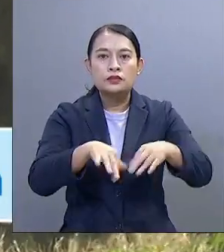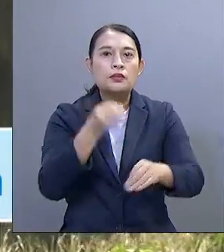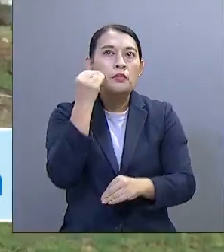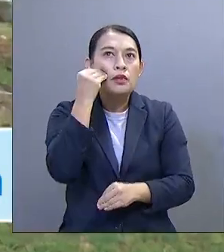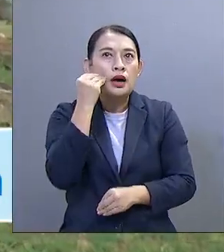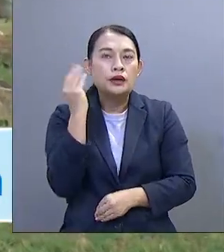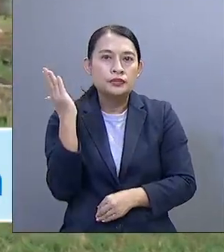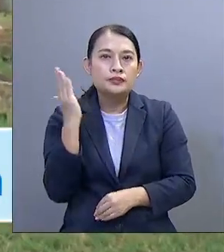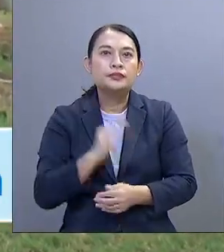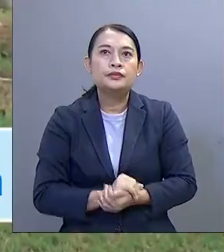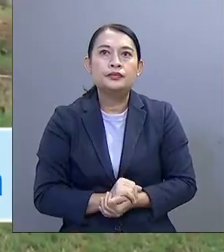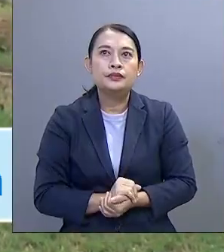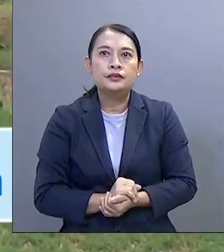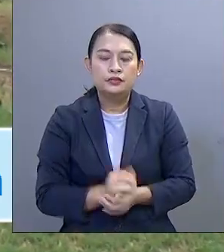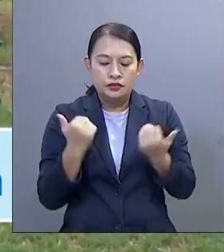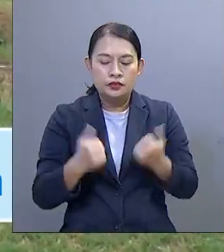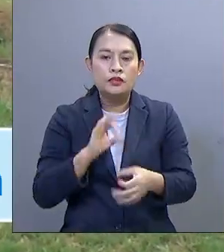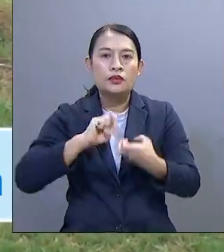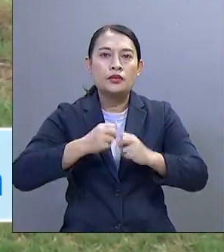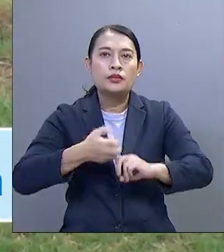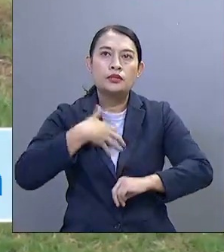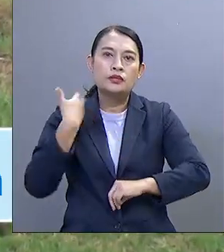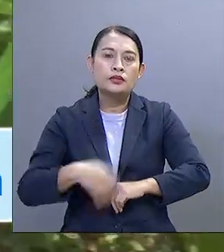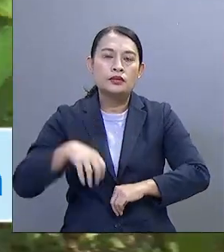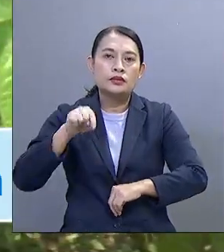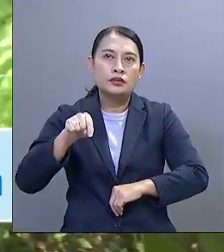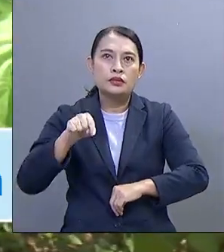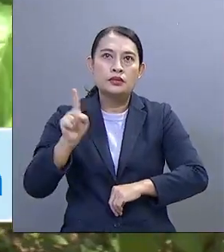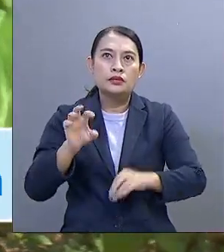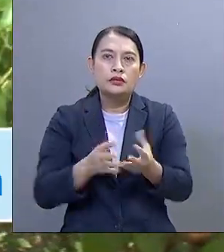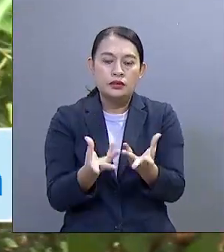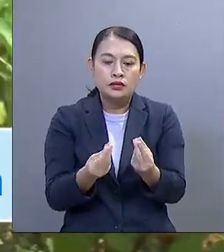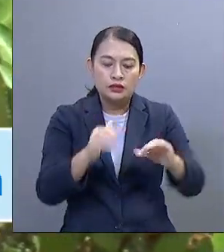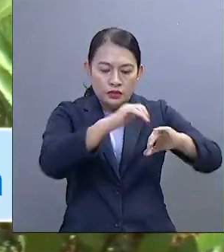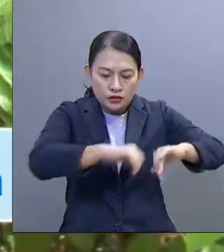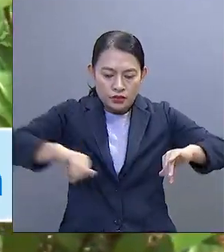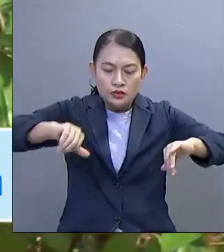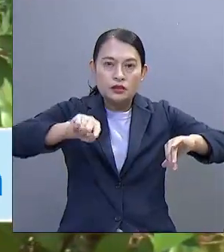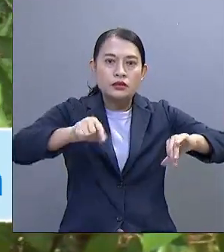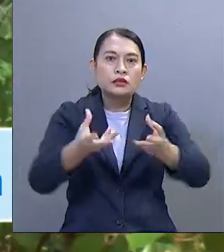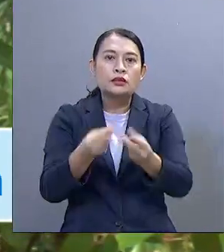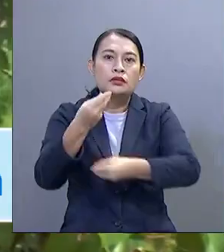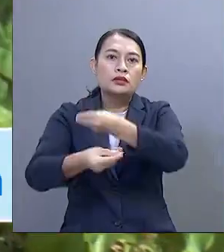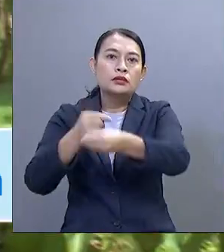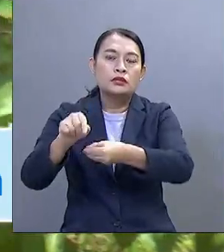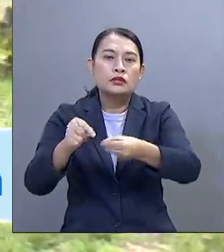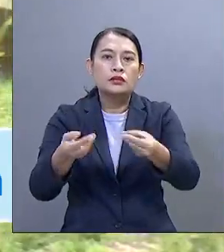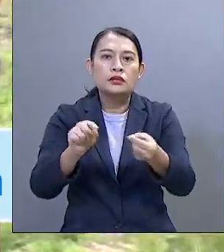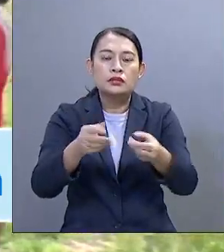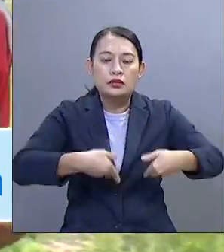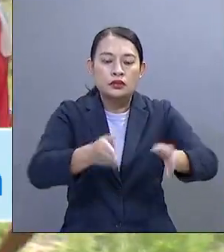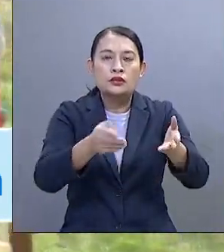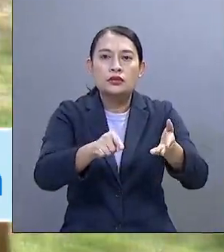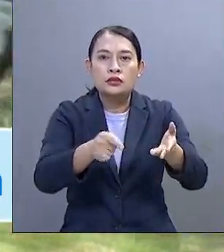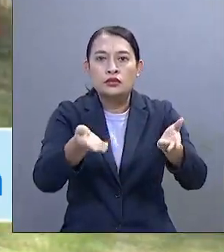ธนานะครับอกว่าตอนนี้เดดร้อนจากในทุนที่ขุดหน่าดีนขายทำให้ดินสุดถนนพัง